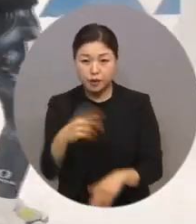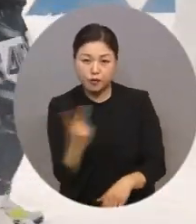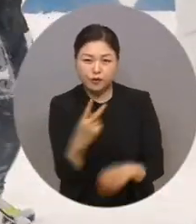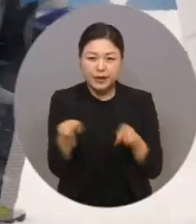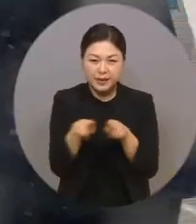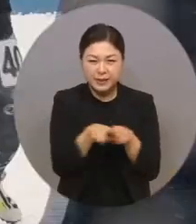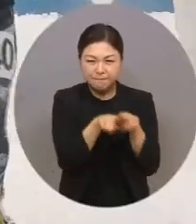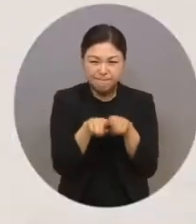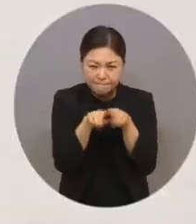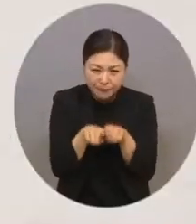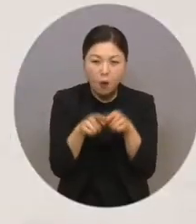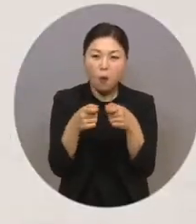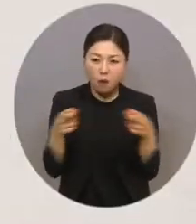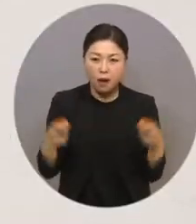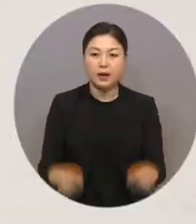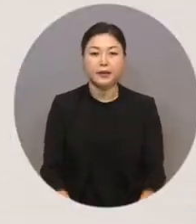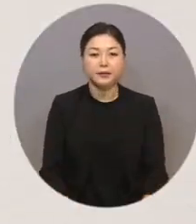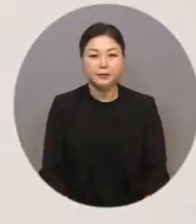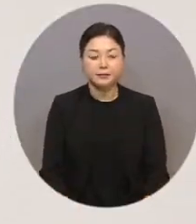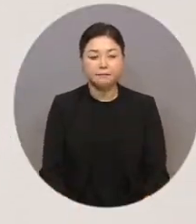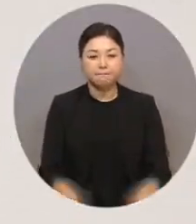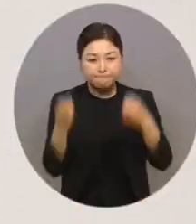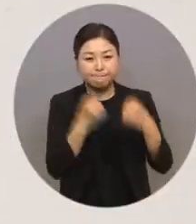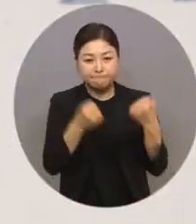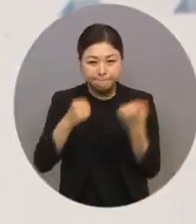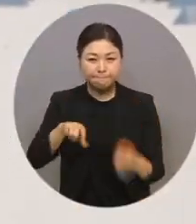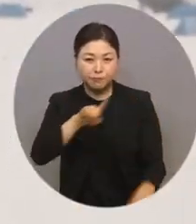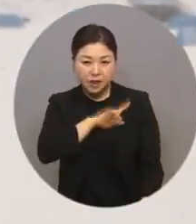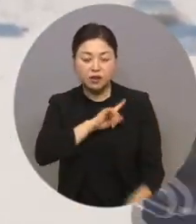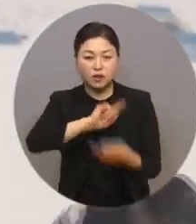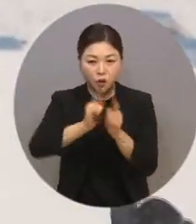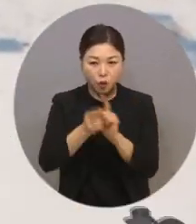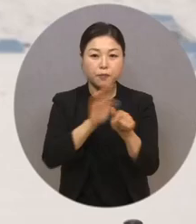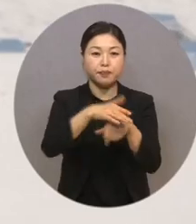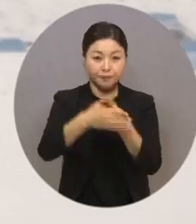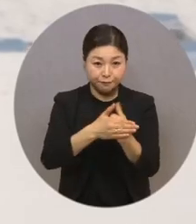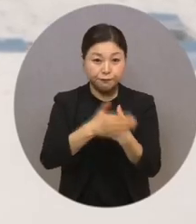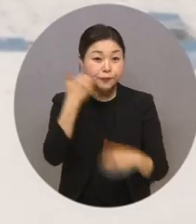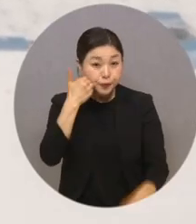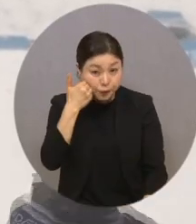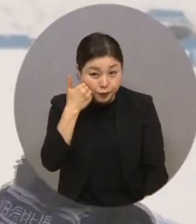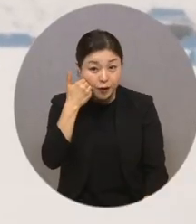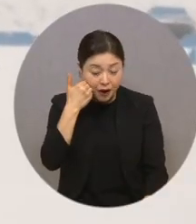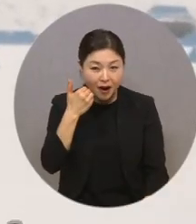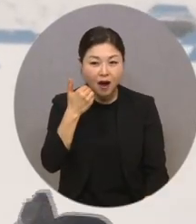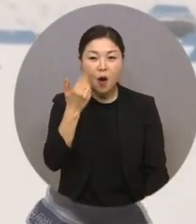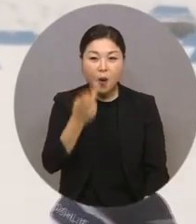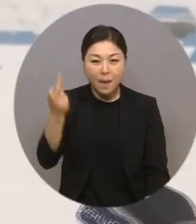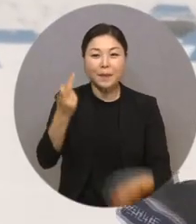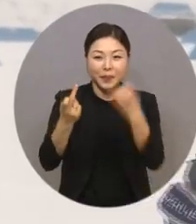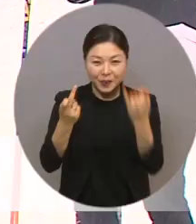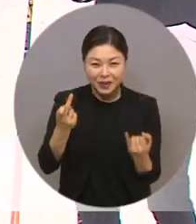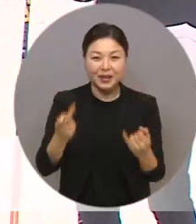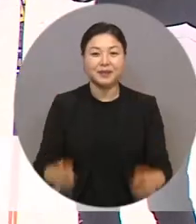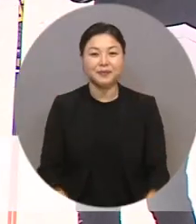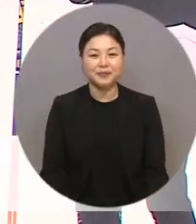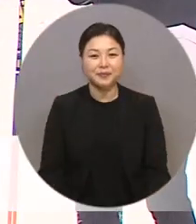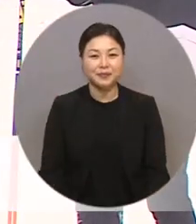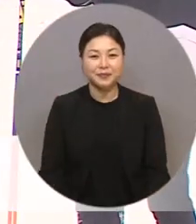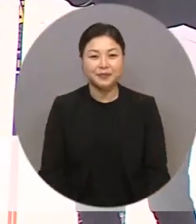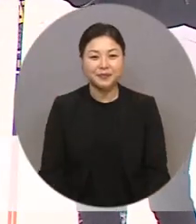보내는 두 선수 스킬를 하며 가장 힘이 되어주는 존재는 역시 서라고 합니다